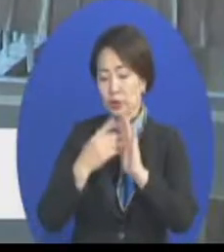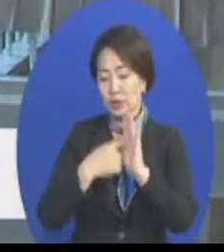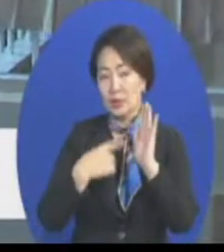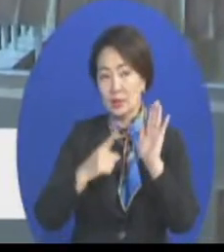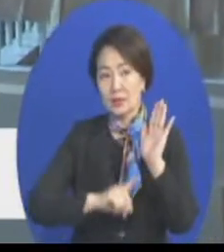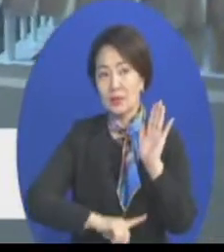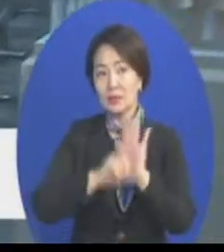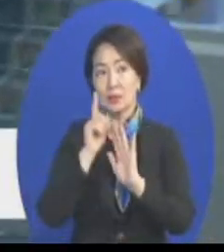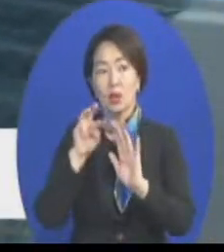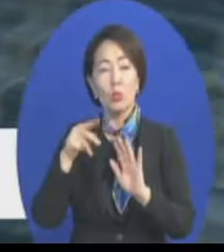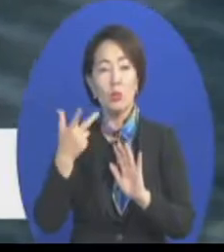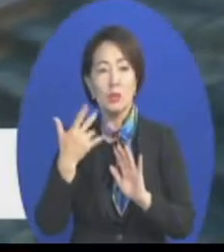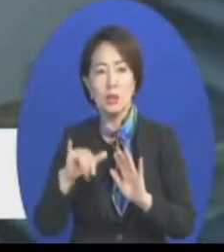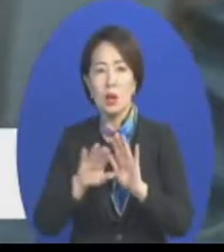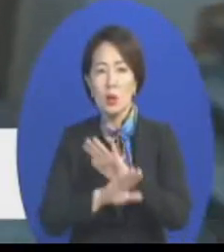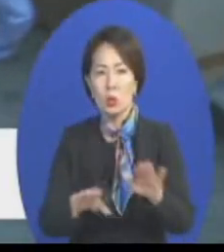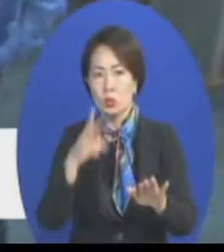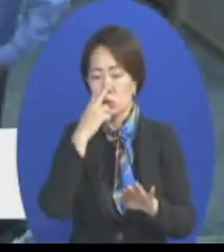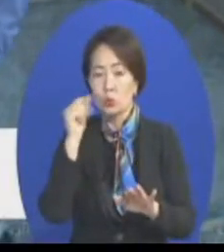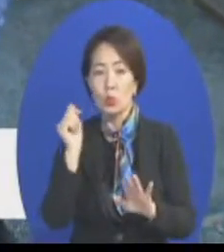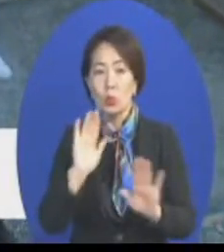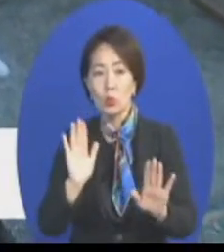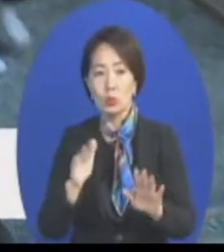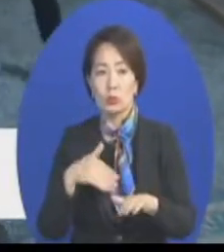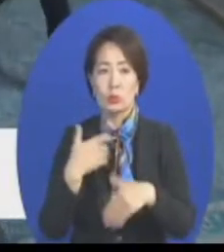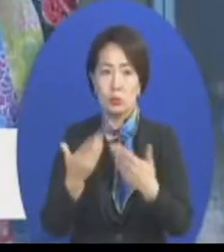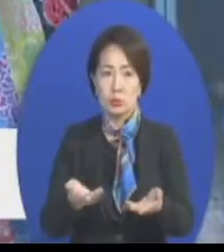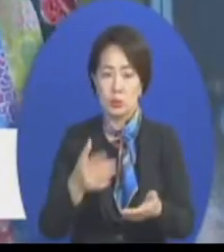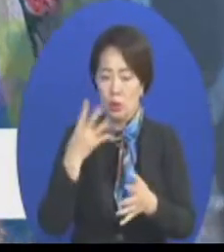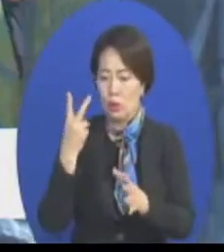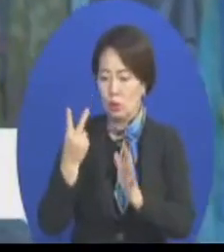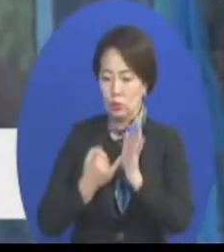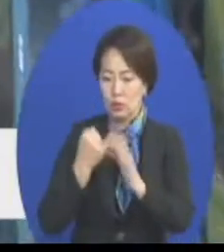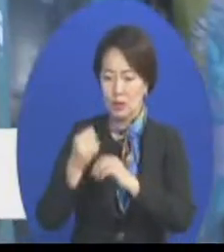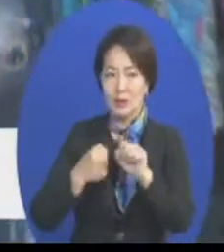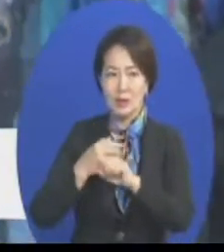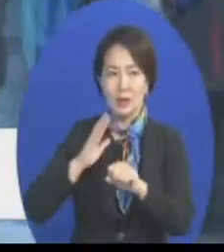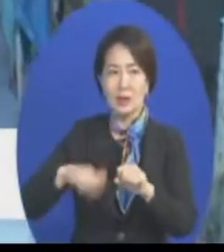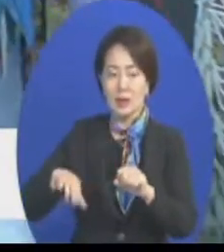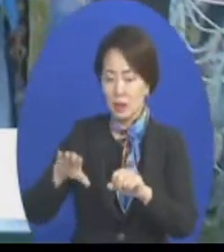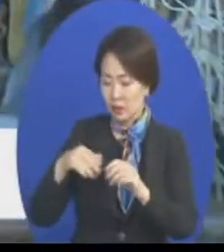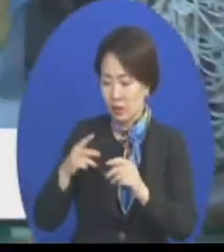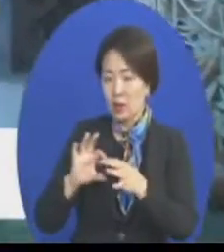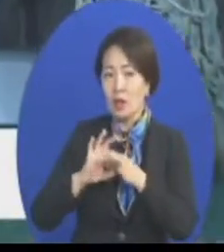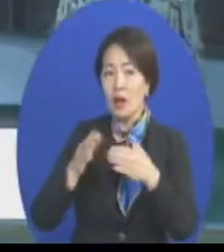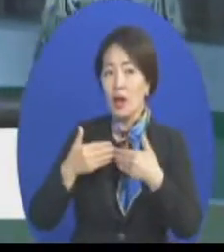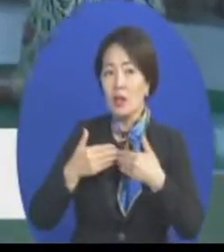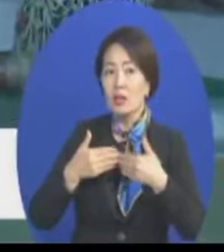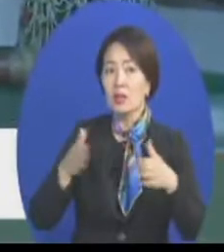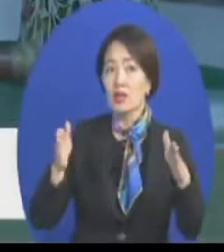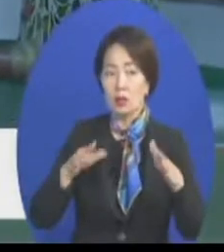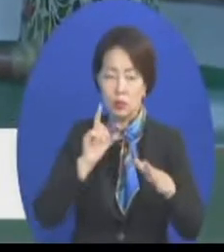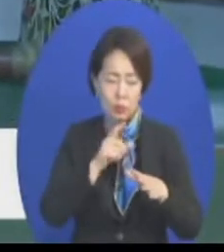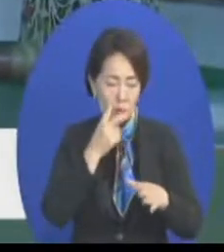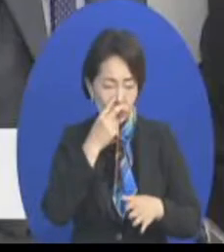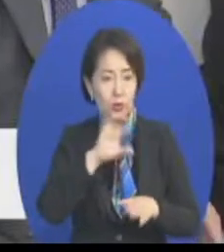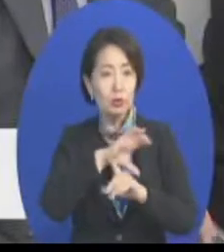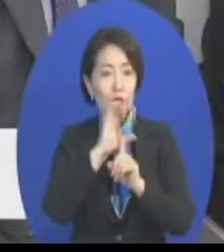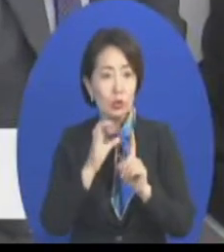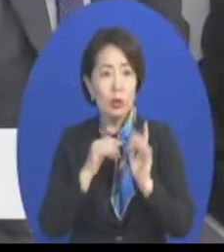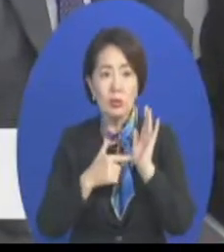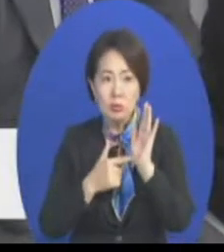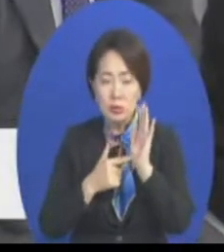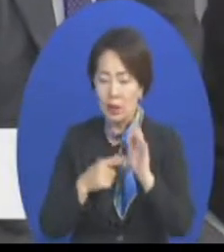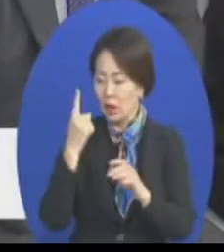эхлээд музейд хүүхэд багчуудад үн төлбөргүй үйлчлэлдэг болсон. 26 жилийн дараа үүдэ дахин нээсэн соёлын яам иргэдэд соён гэгэрүүлэхээс гадна ганцхан уул